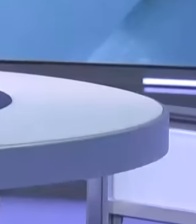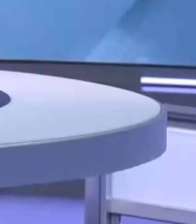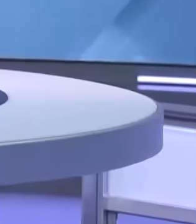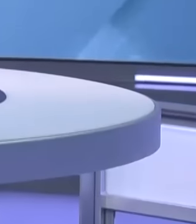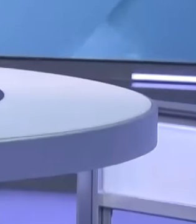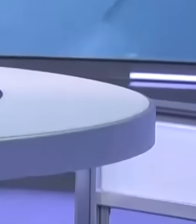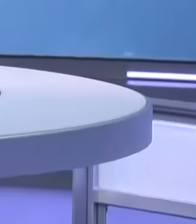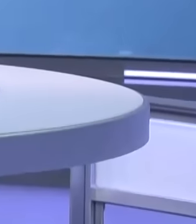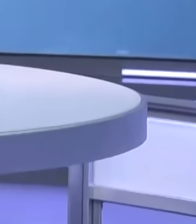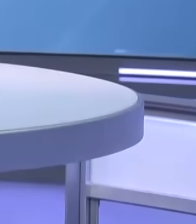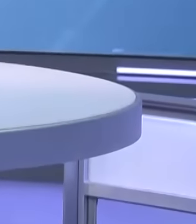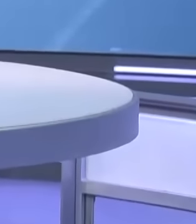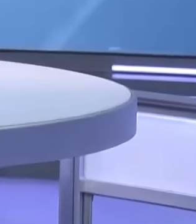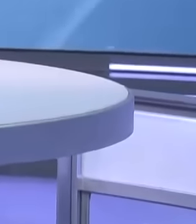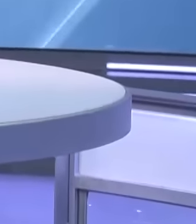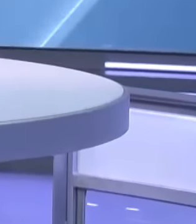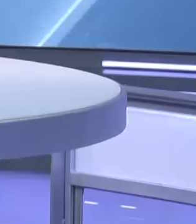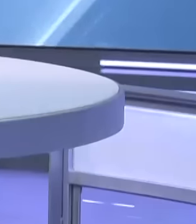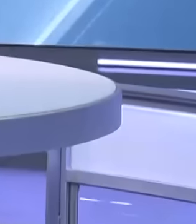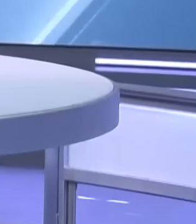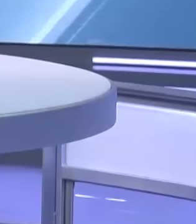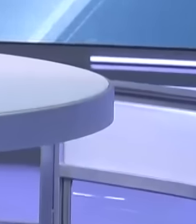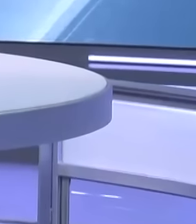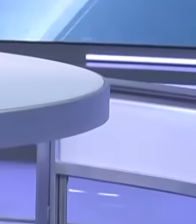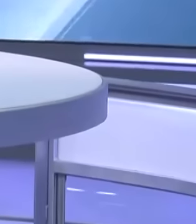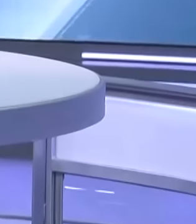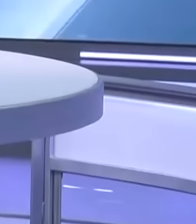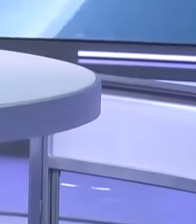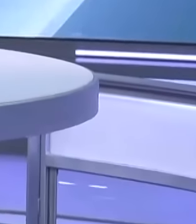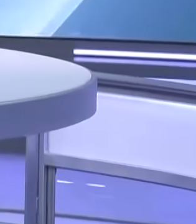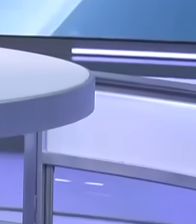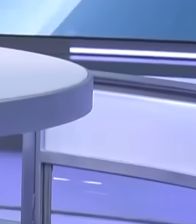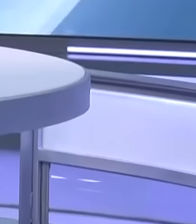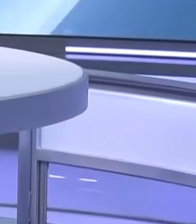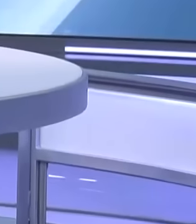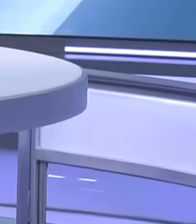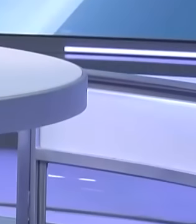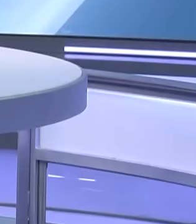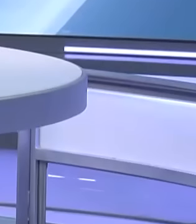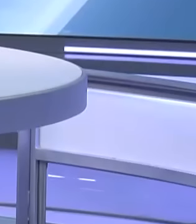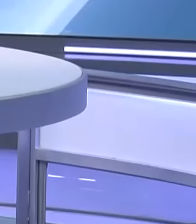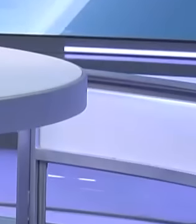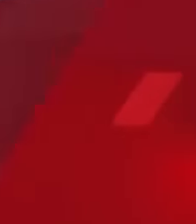24.кз сайтынан және әлеуметтік желілерінен де көре аласыздар. Сау саламатта болыңыздар.